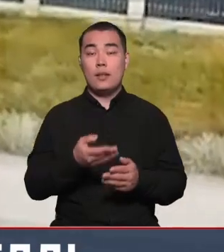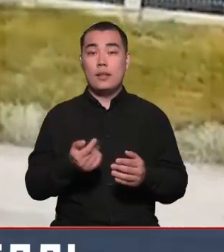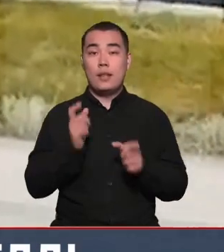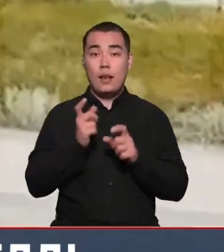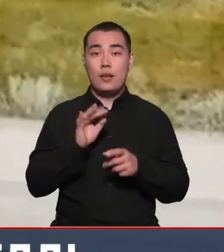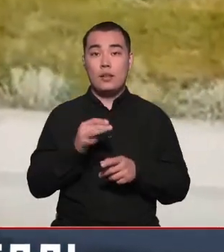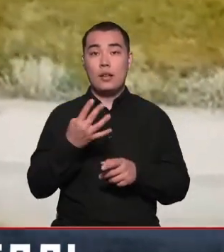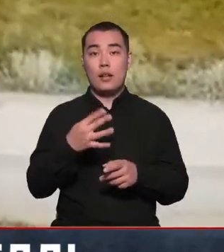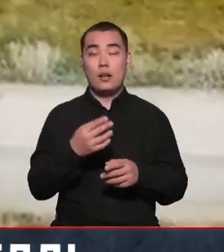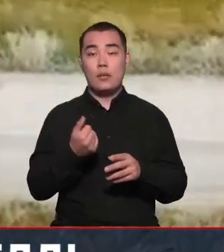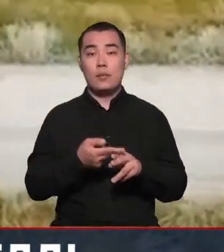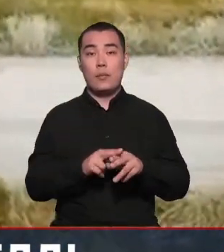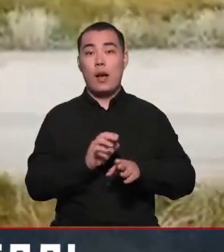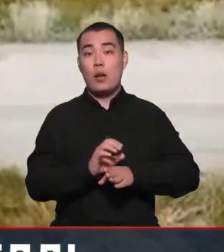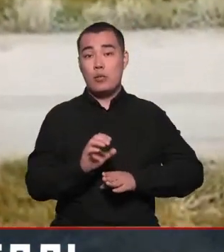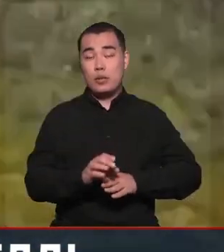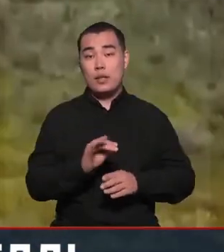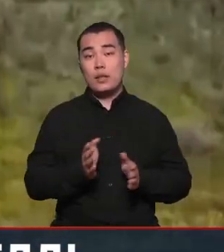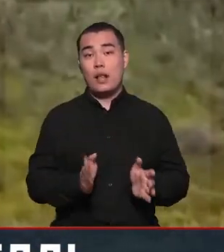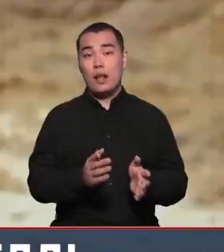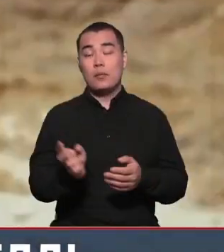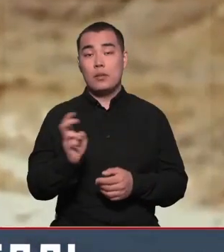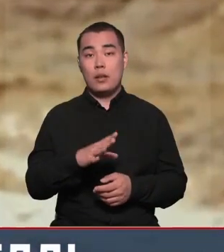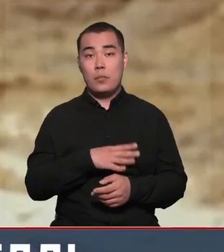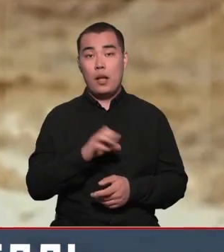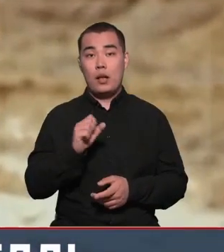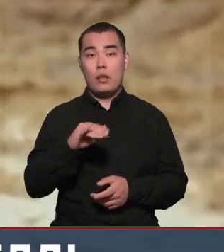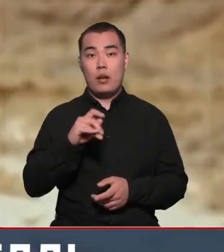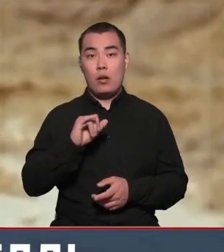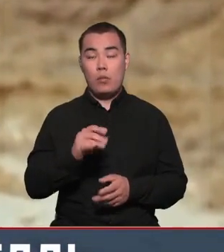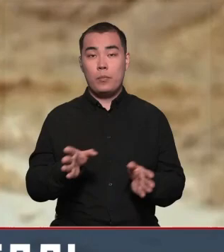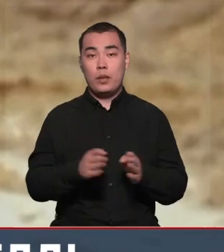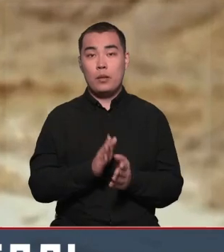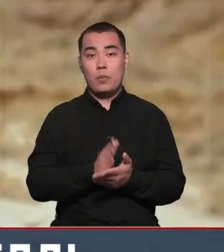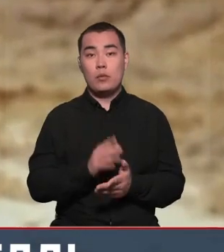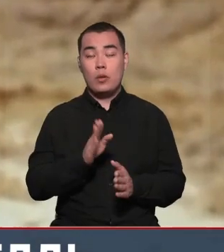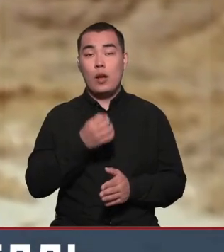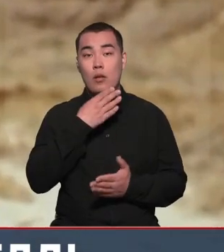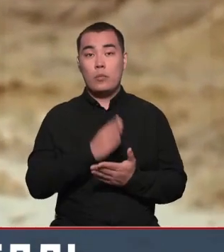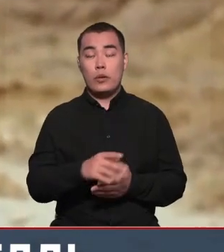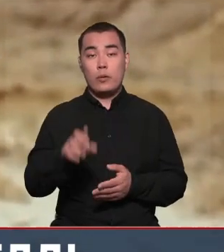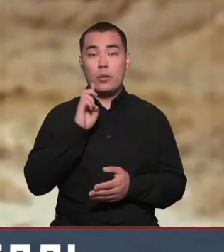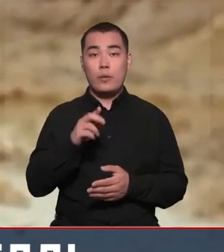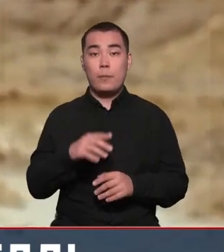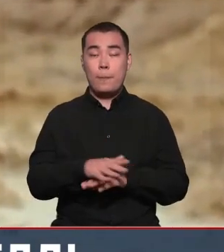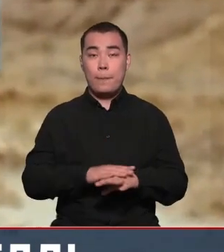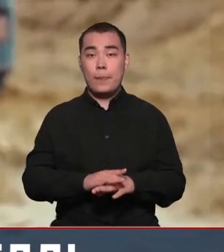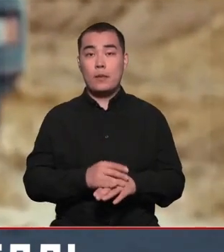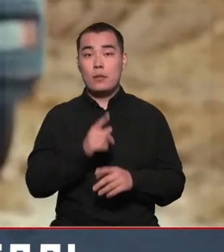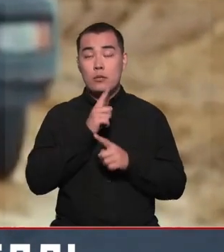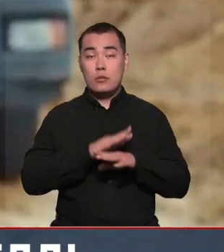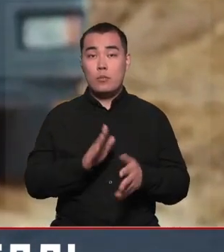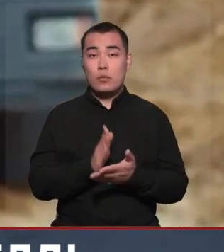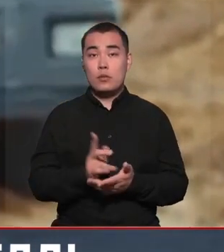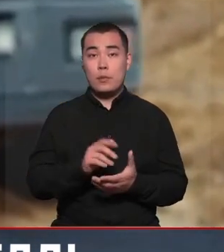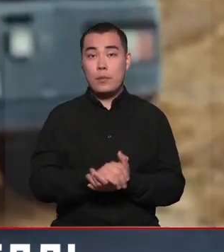жаңағыдай 40 погрузчик жүк тегіш тракторларымыз келді. Атыраумен біргеміз, тек жақсылық болсын, еліміз, жұртымыз аман болсын.